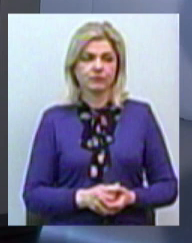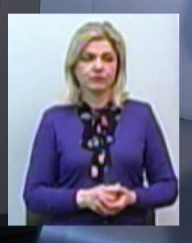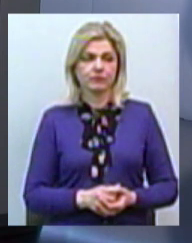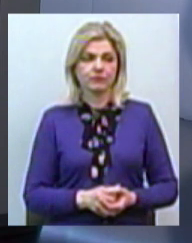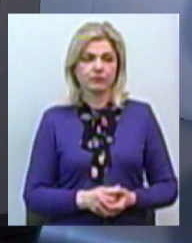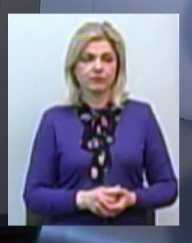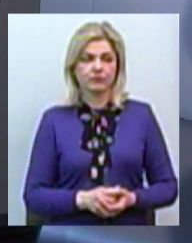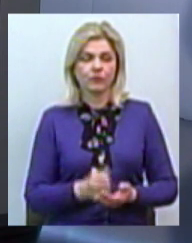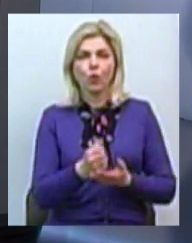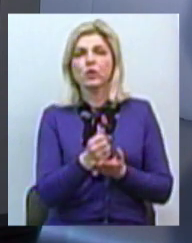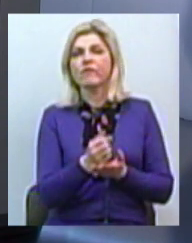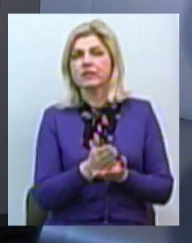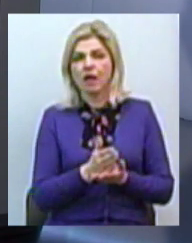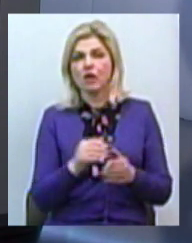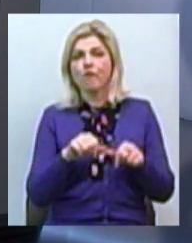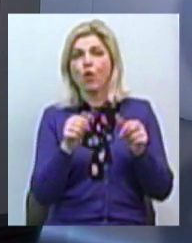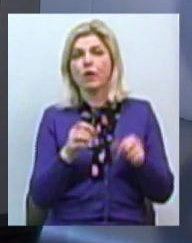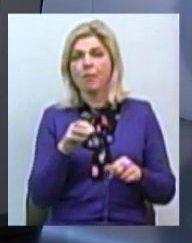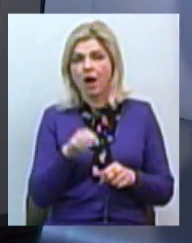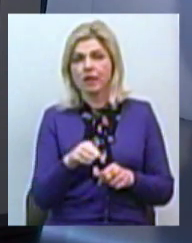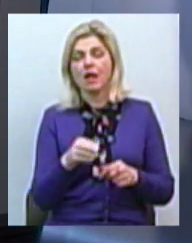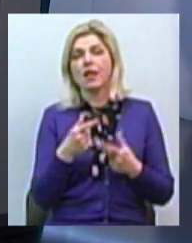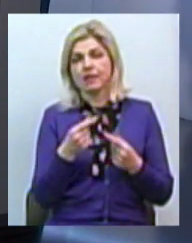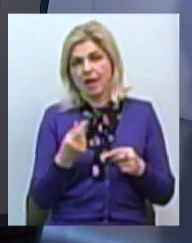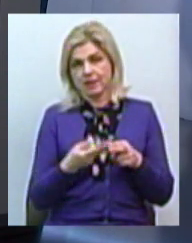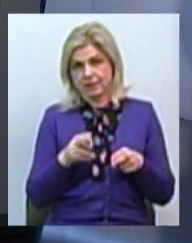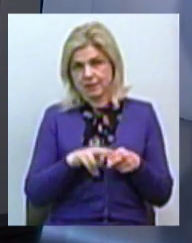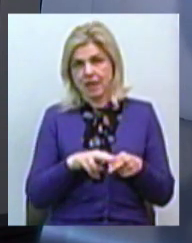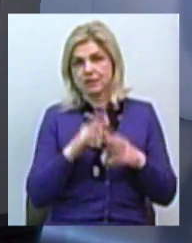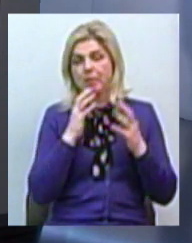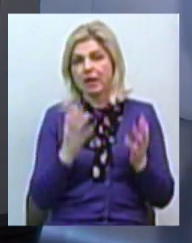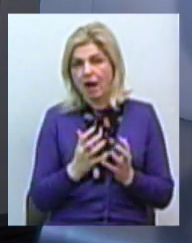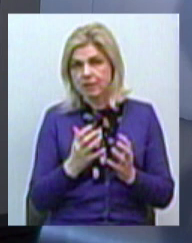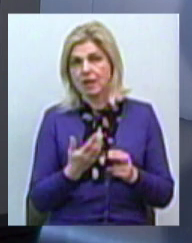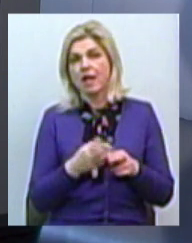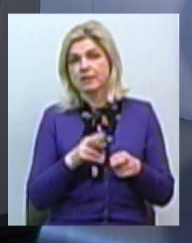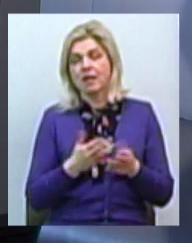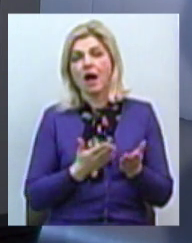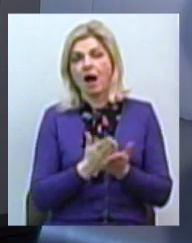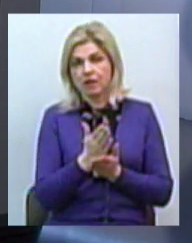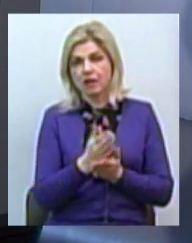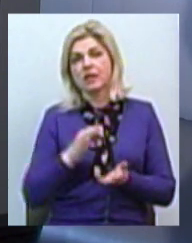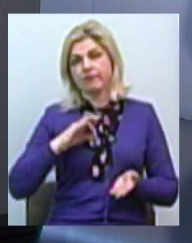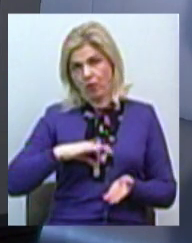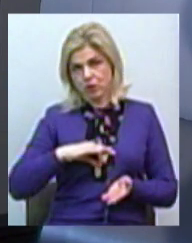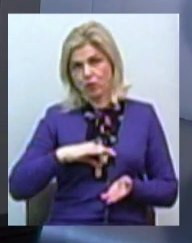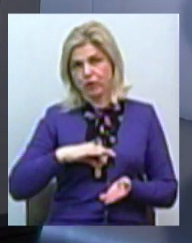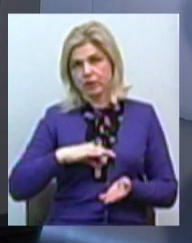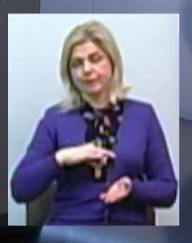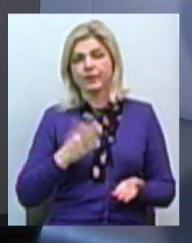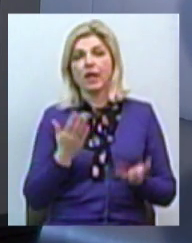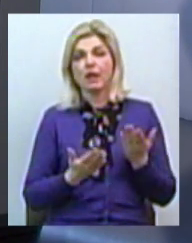універсальні формати даних, в яких це зберігається. І ця карта саме ці формати використовує. Тобто,